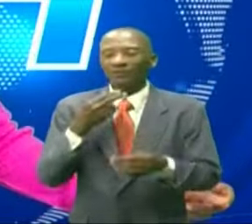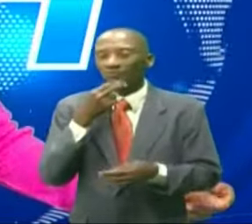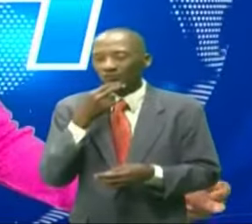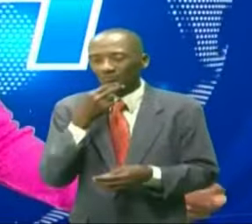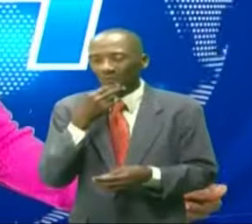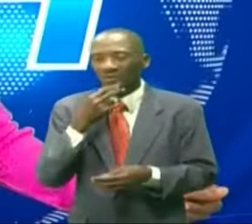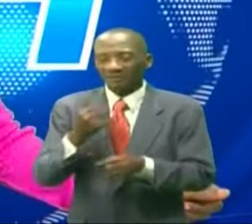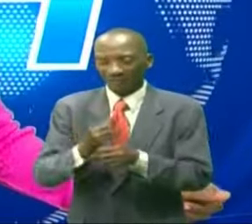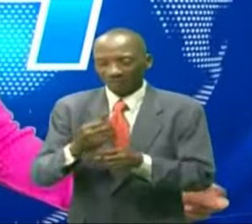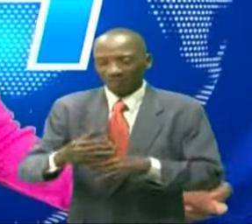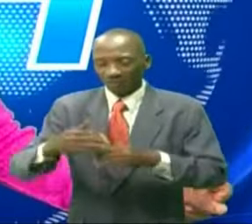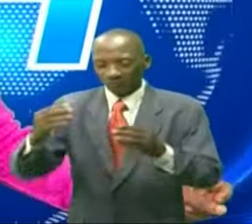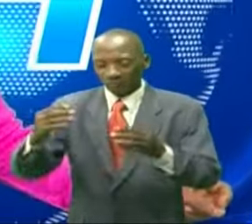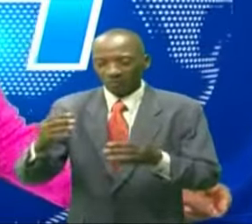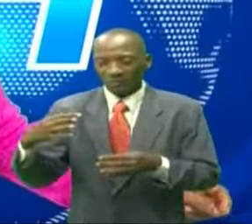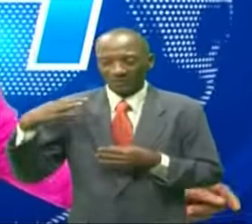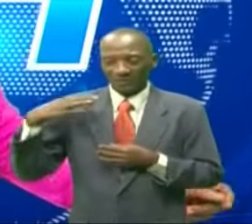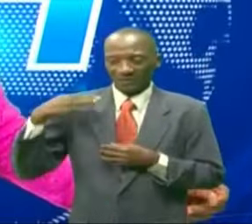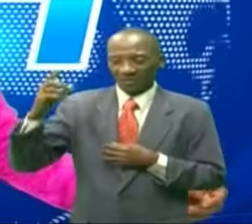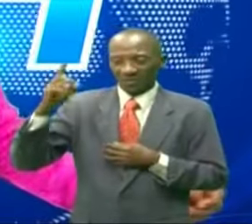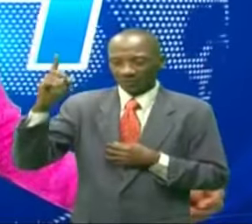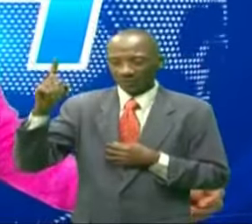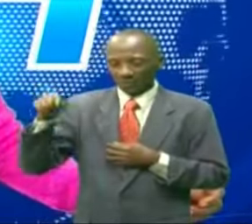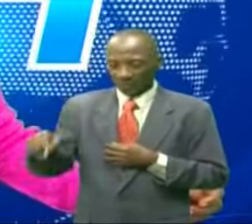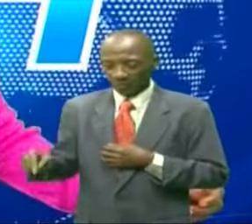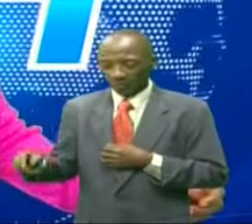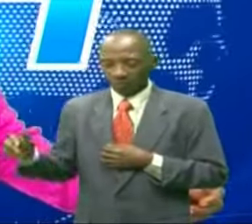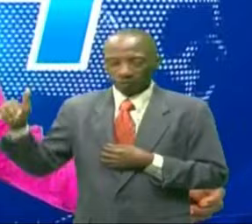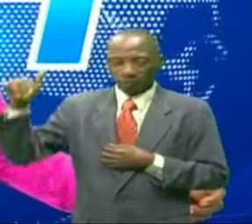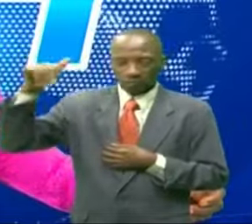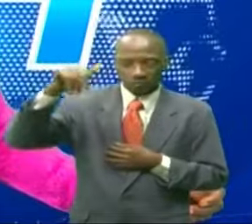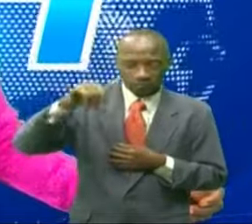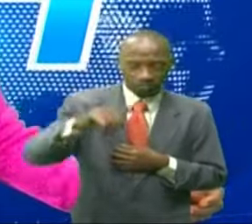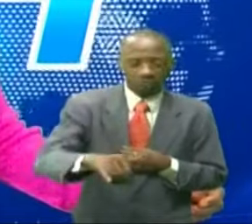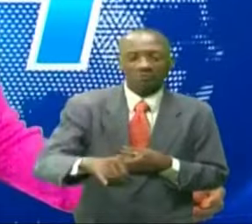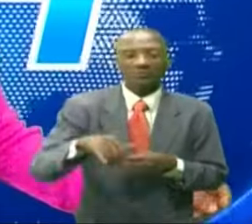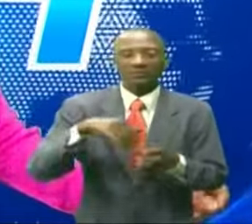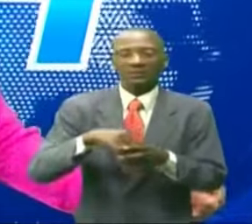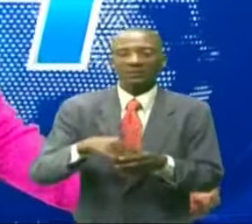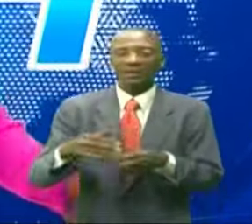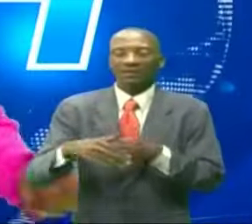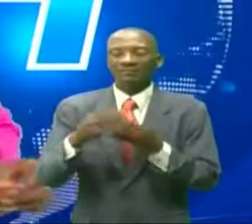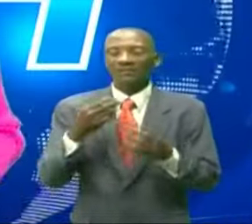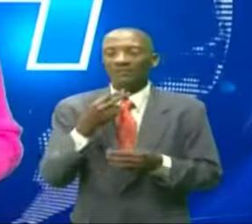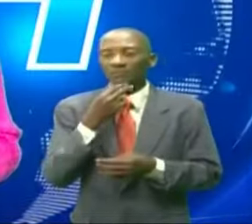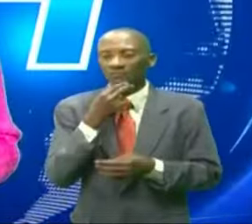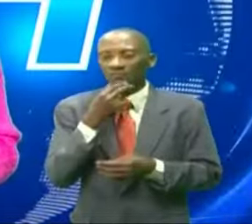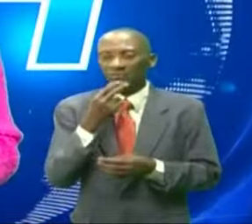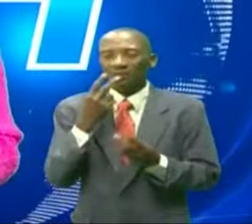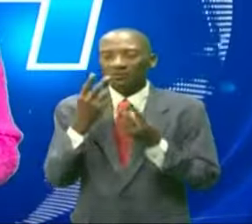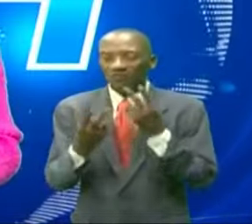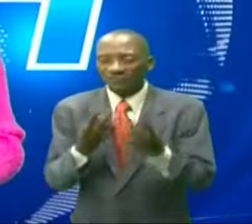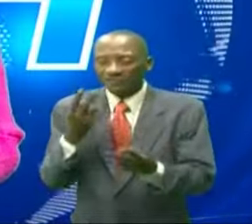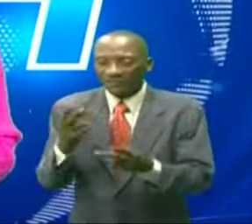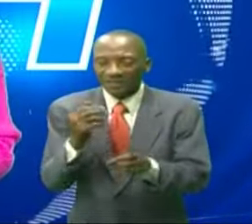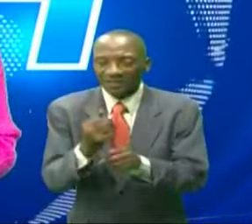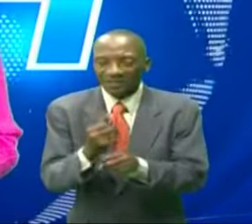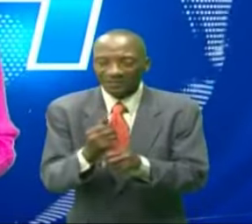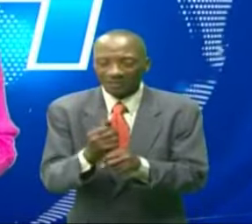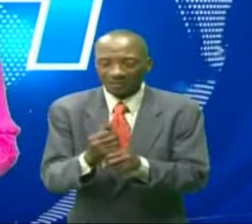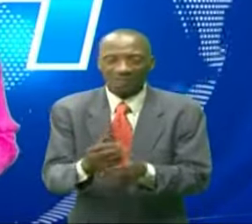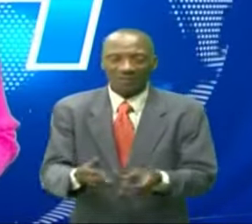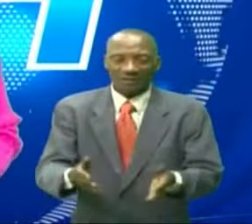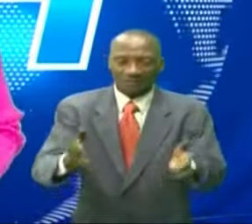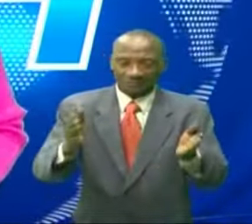de l'IGF séjourne dans cette partie du pays, les constats faits sur le terrain est largement négatif en rapport avec le